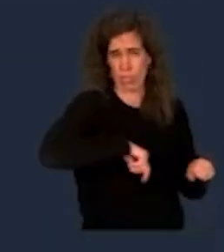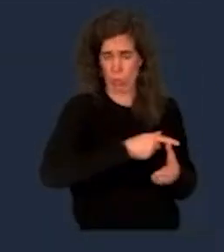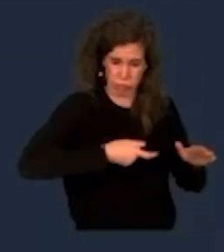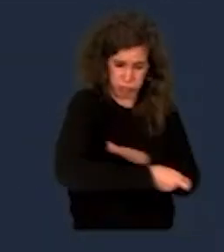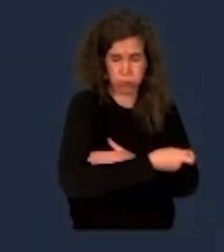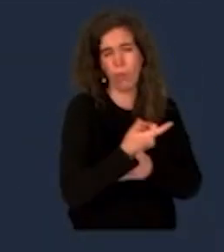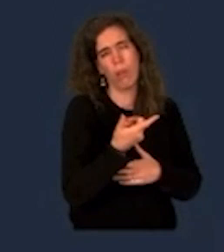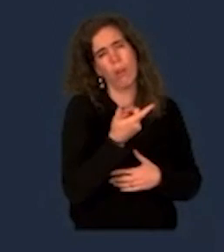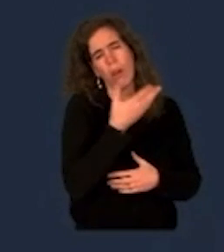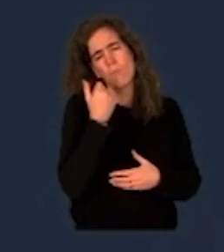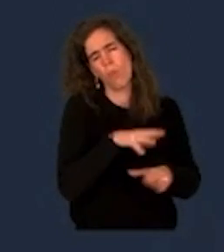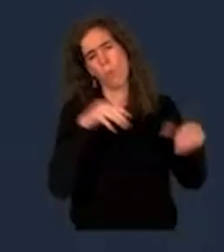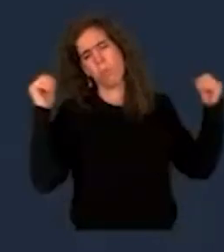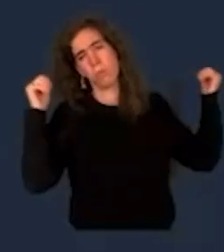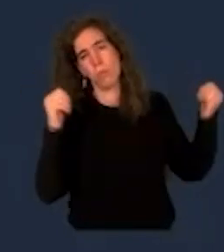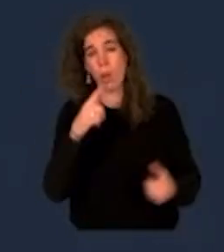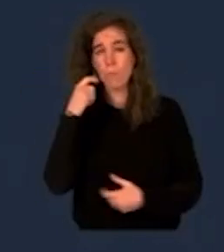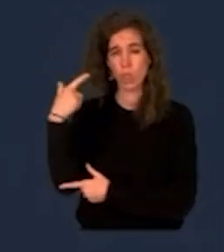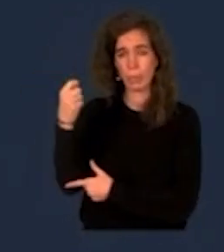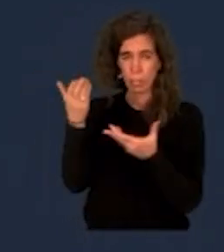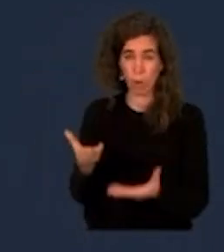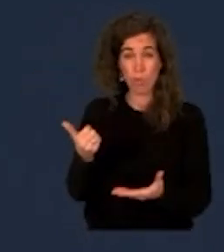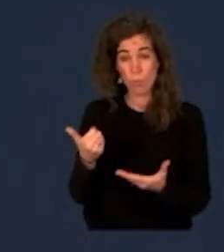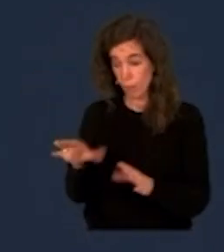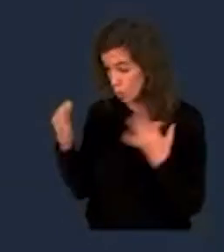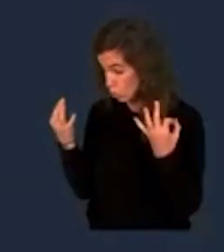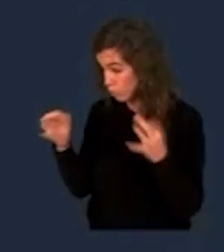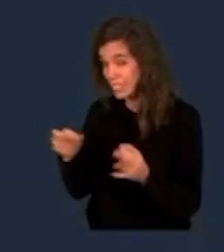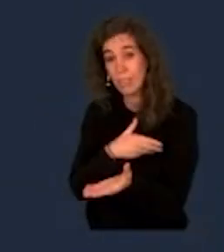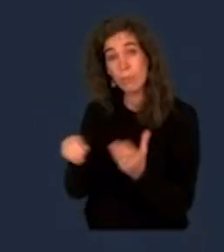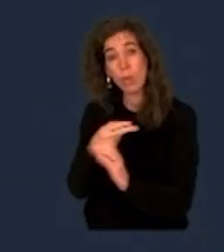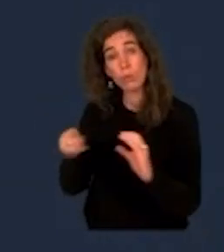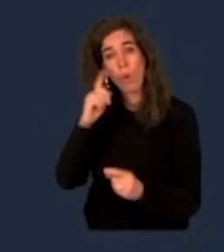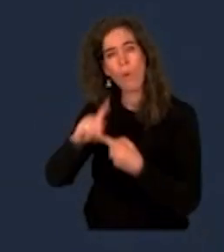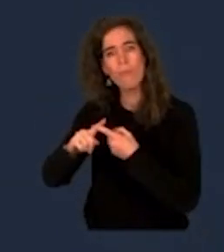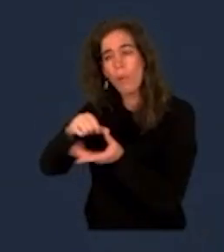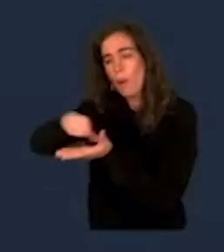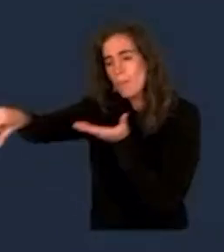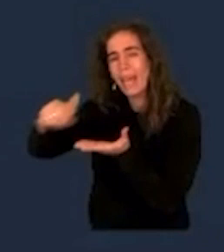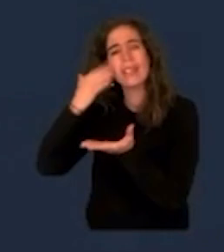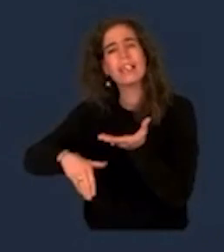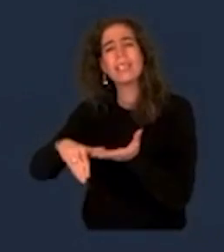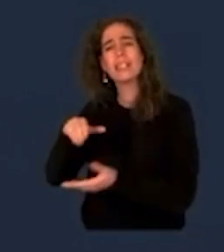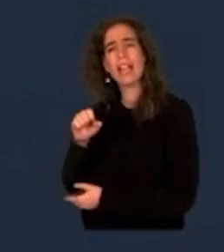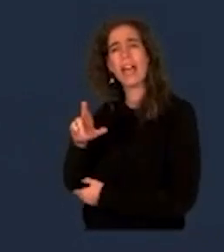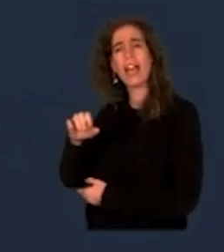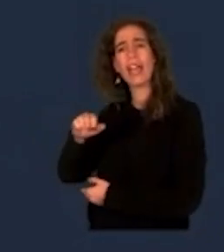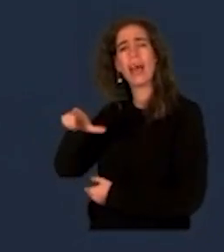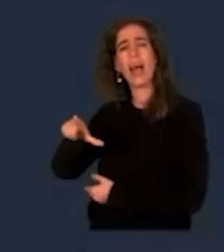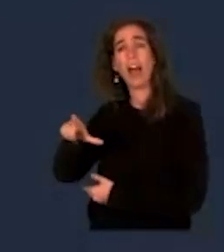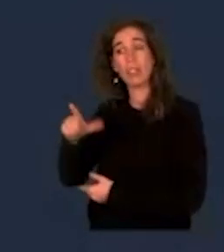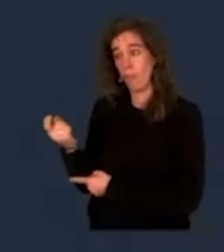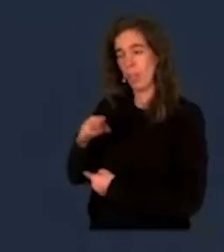monsieur le Président vous avez réussi à trouver 10 millions d'euros pour payer la condamnation de la région dans l'affaire est raï héritage de votre prédécesseur